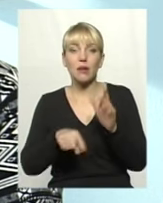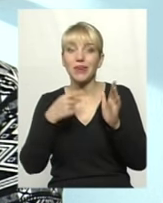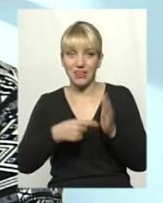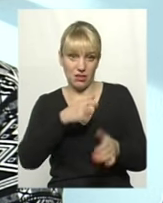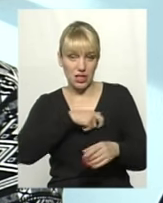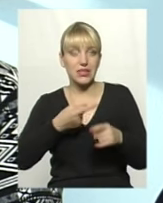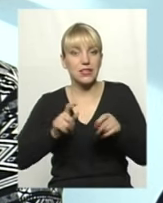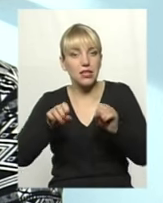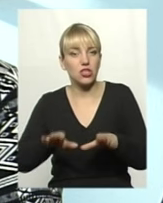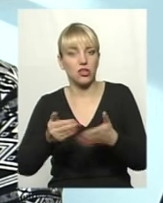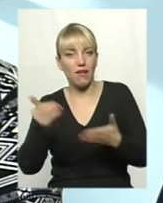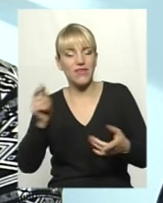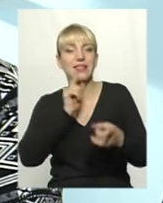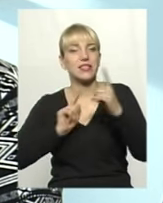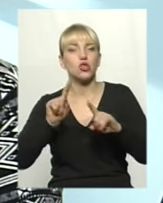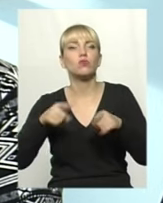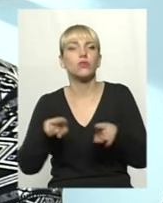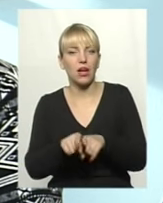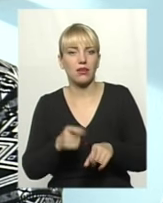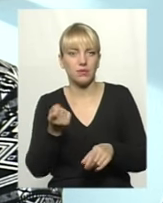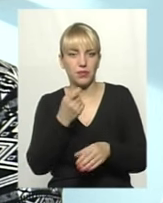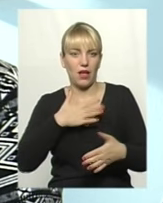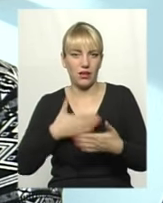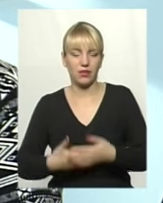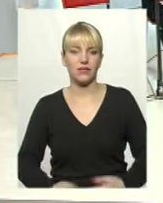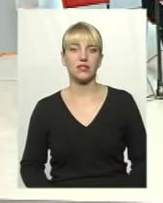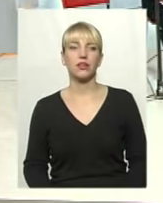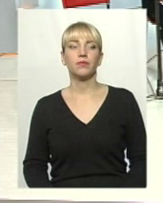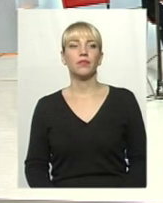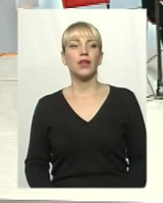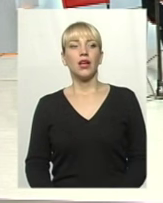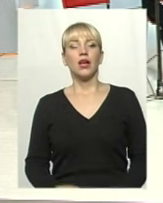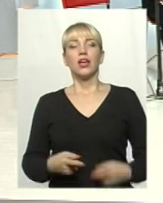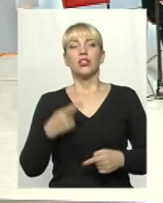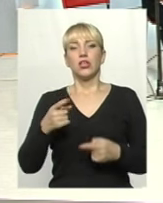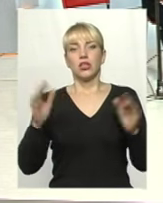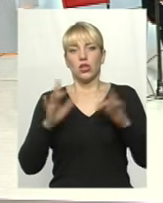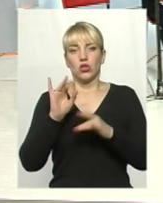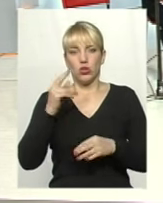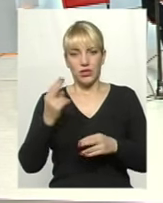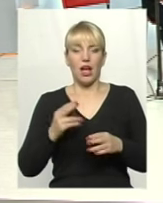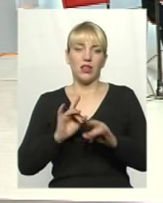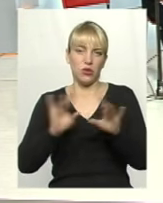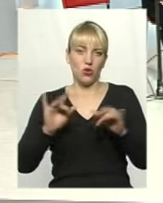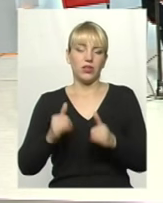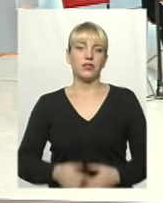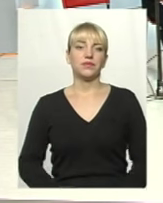через сесію. І чому така активність? Через короткий соціальний ролик ми далі продовжимо.